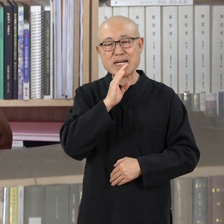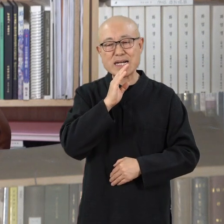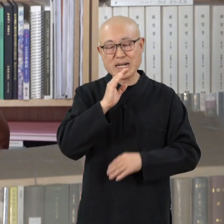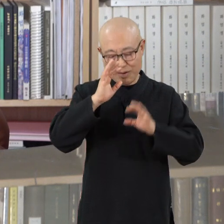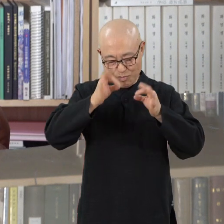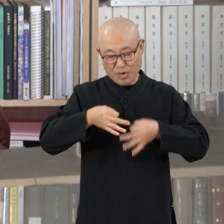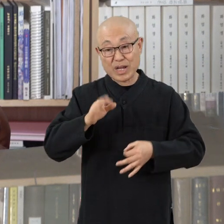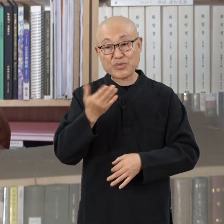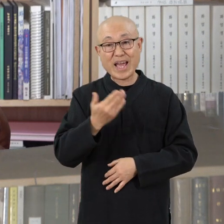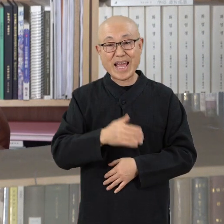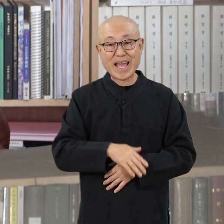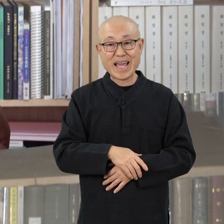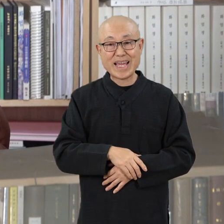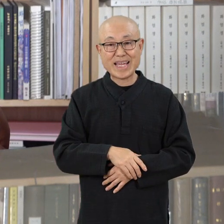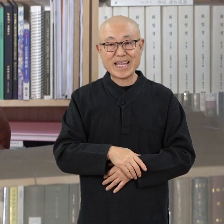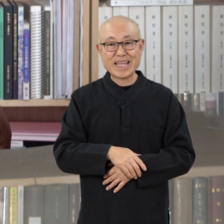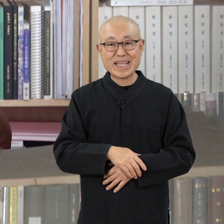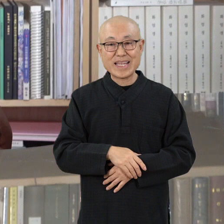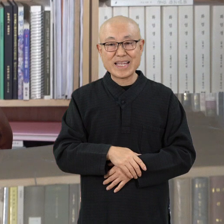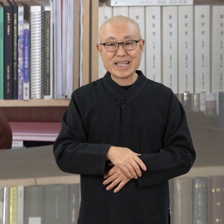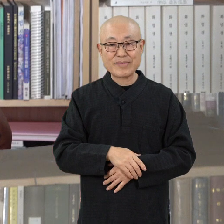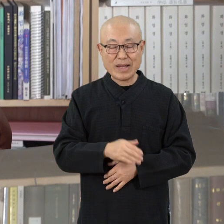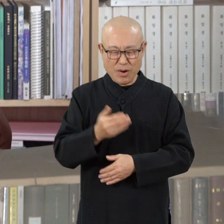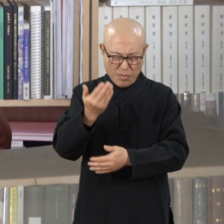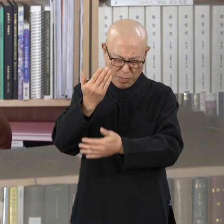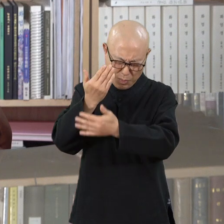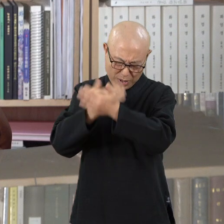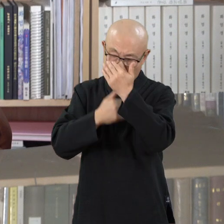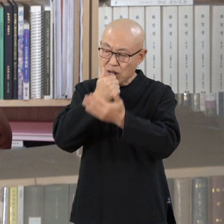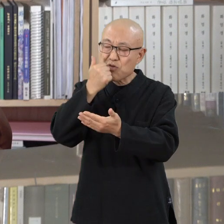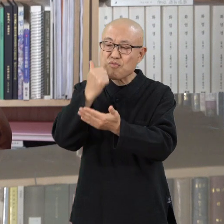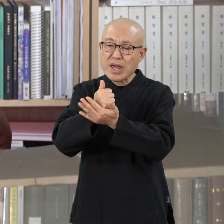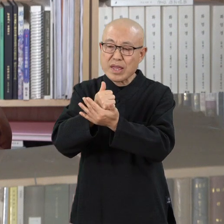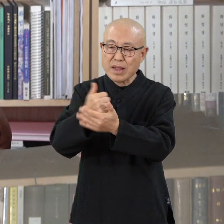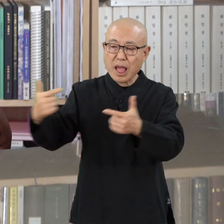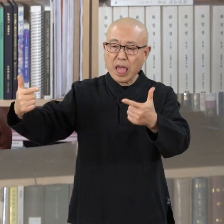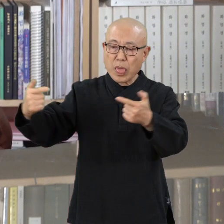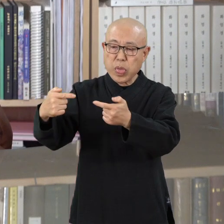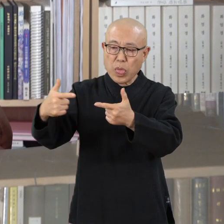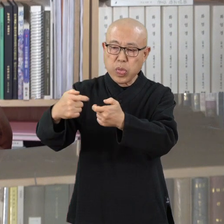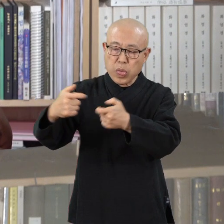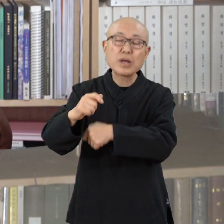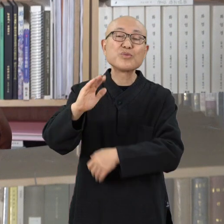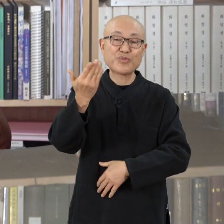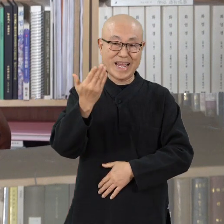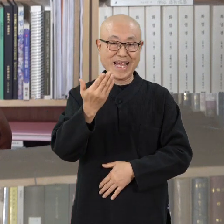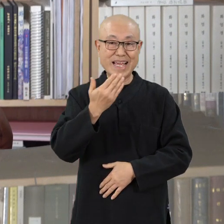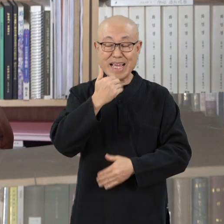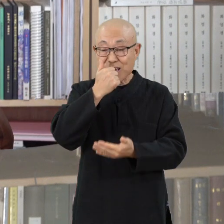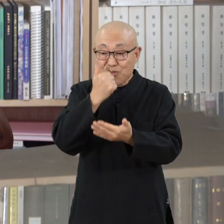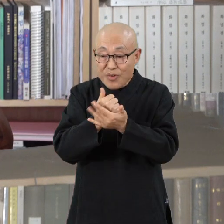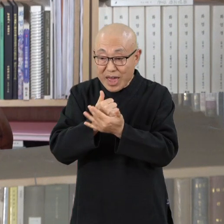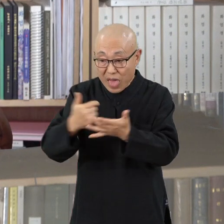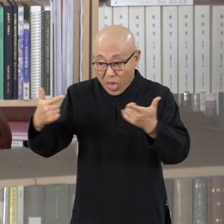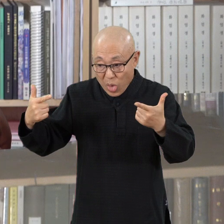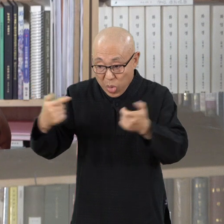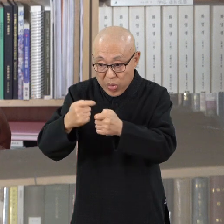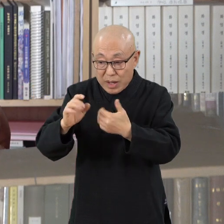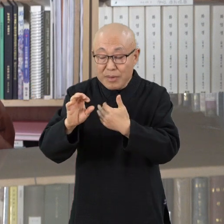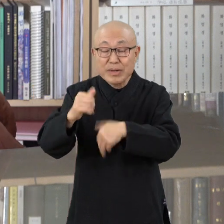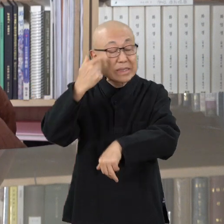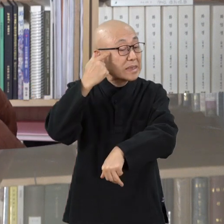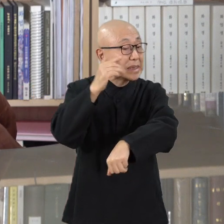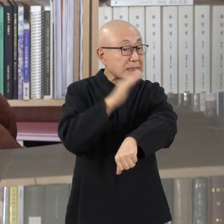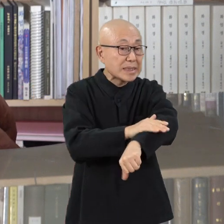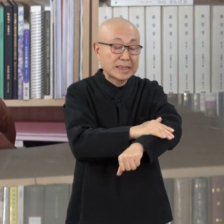동시에 참회 기도를 하면 다생의 죄업이 다 소멸이 돼요. 죄업이 소멸되면 우리는